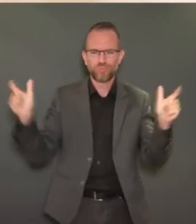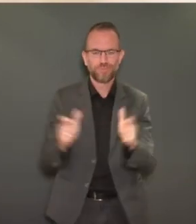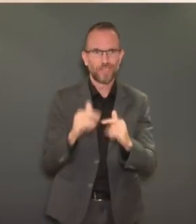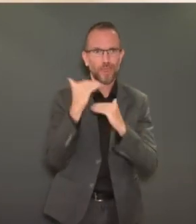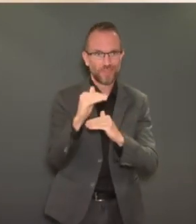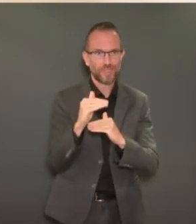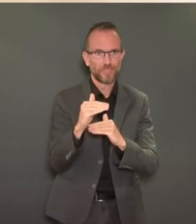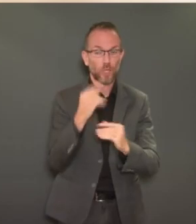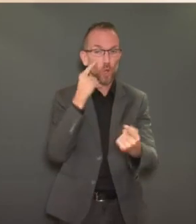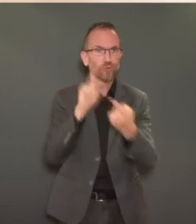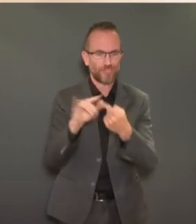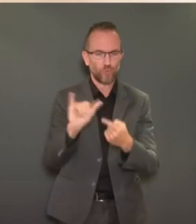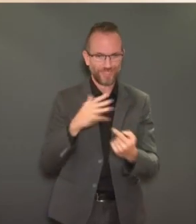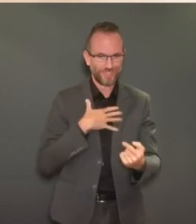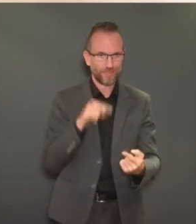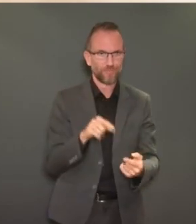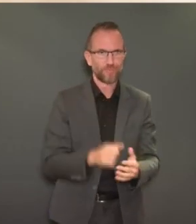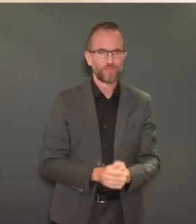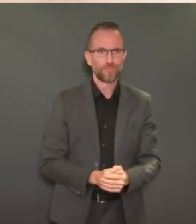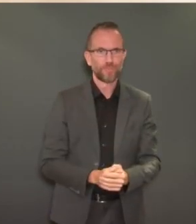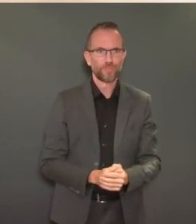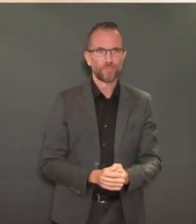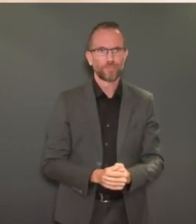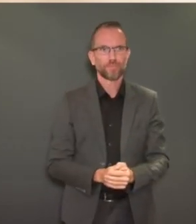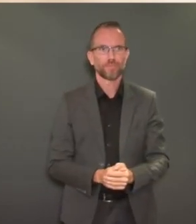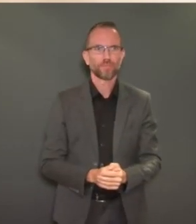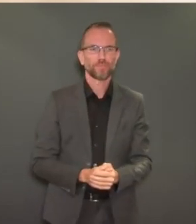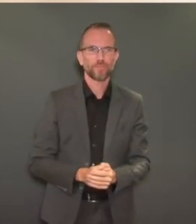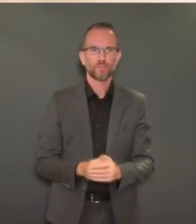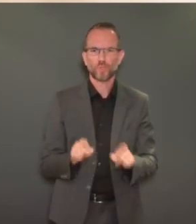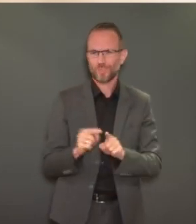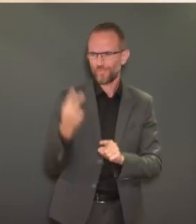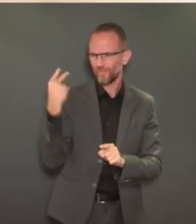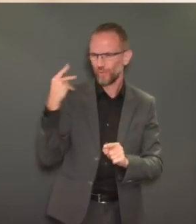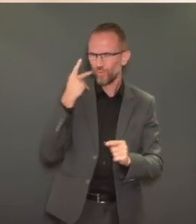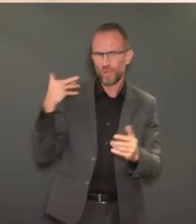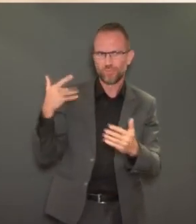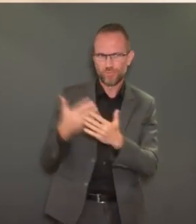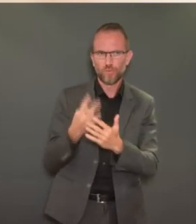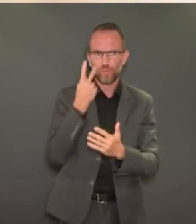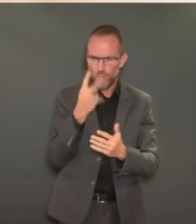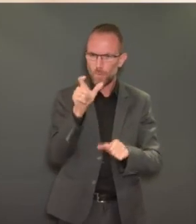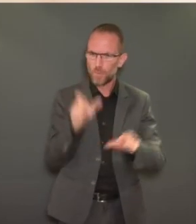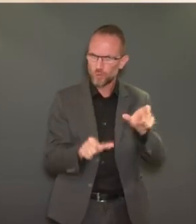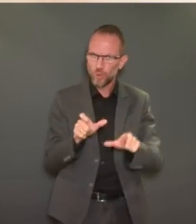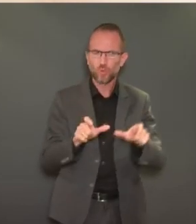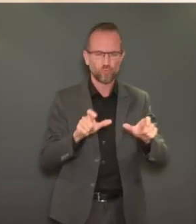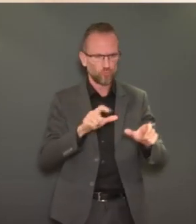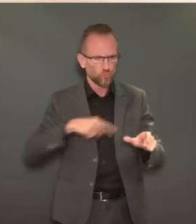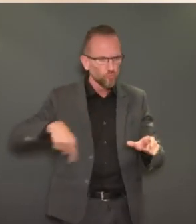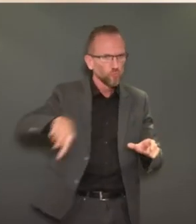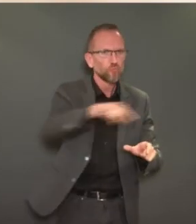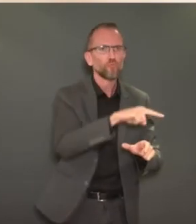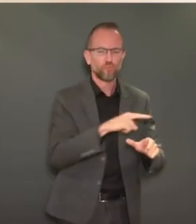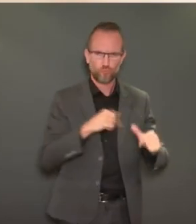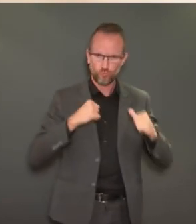avons. Et je dois constater que énormément de gens ont fait des efforts considérables pour se tenir